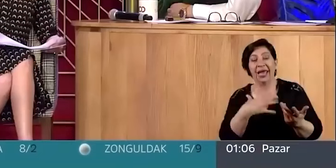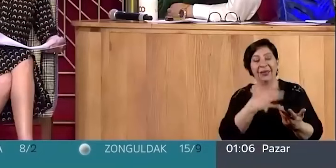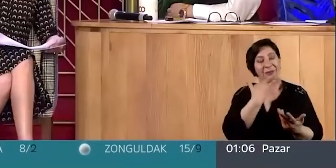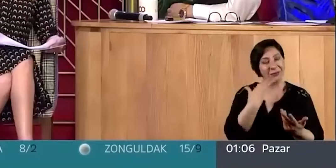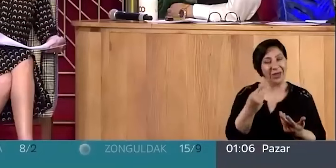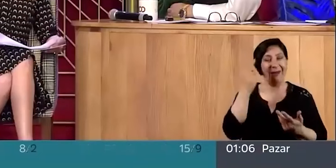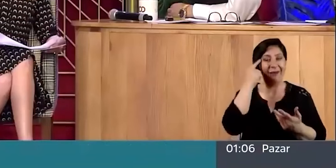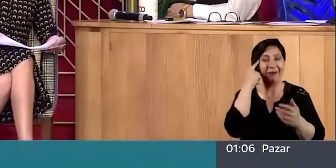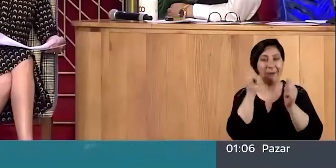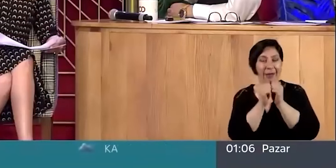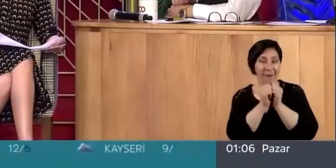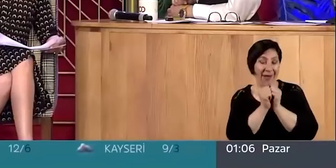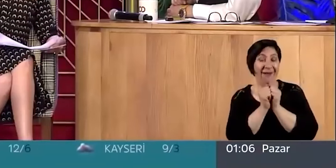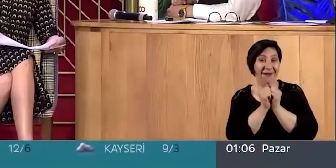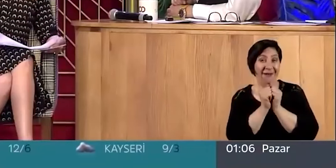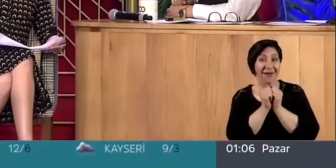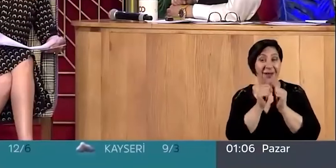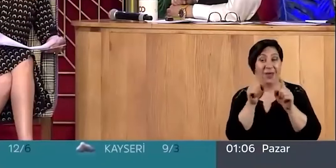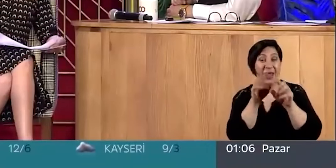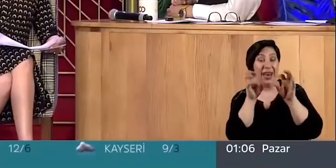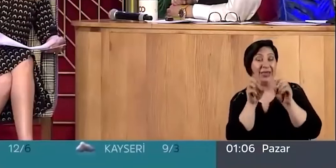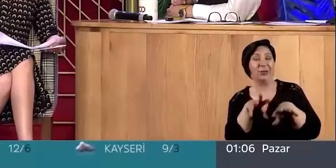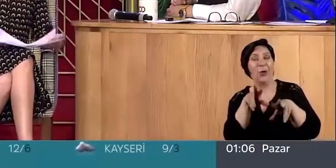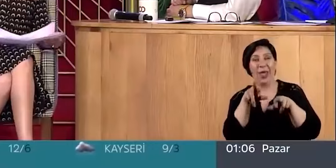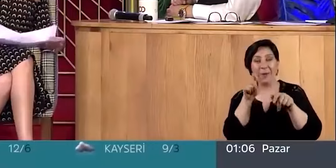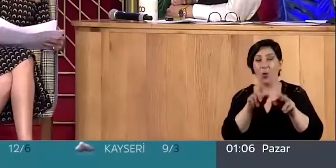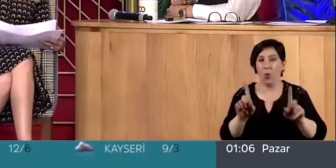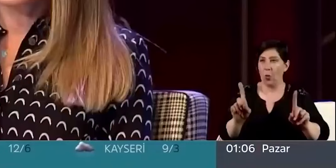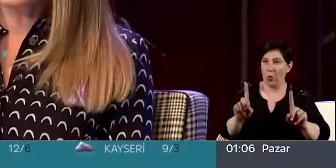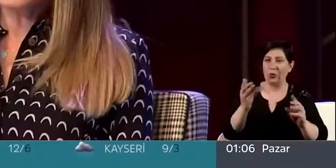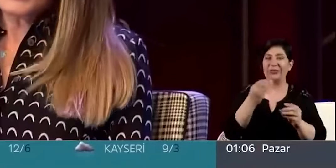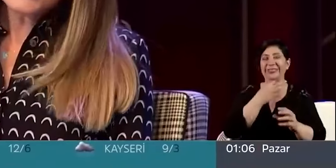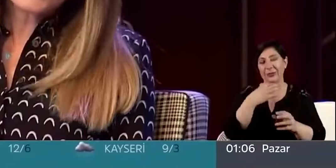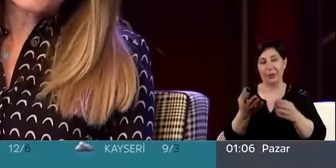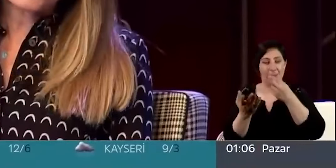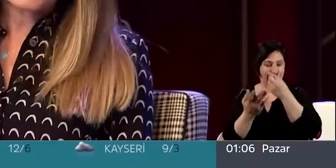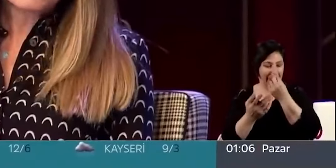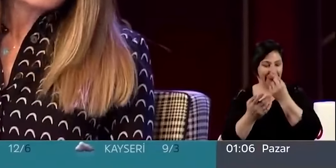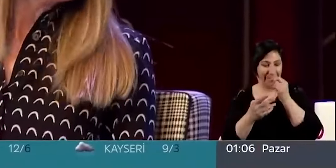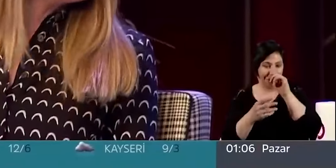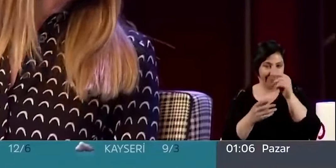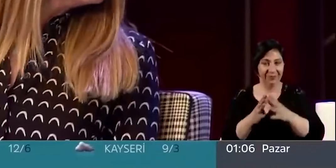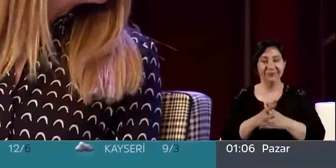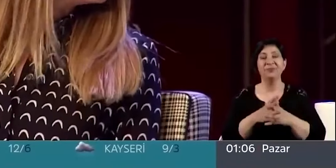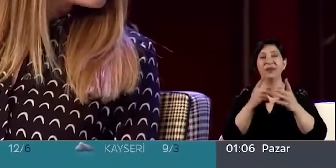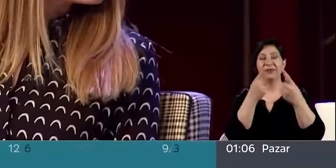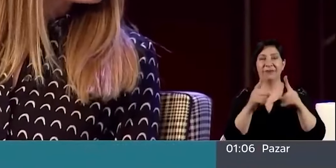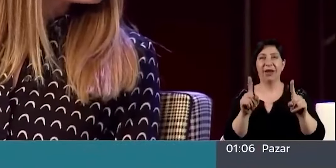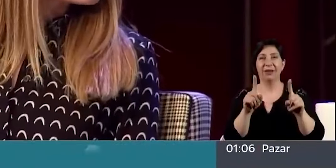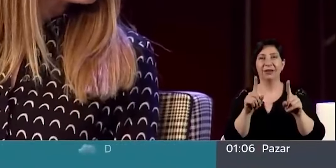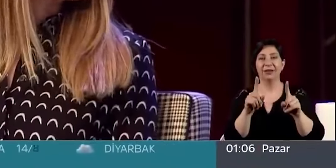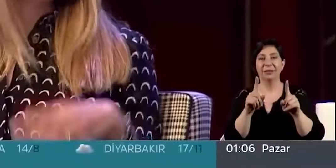hem aklıyla beraber o da böyle bir illüzyonu galiba var. Yok yok, çok teşekkür ediyorum. Peki. Yani farklı